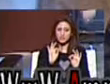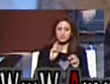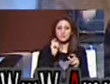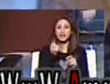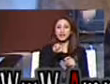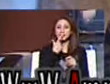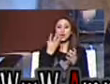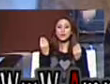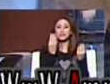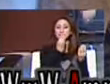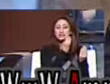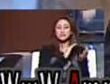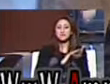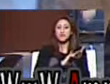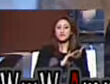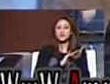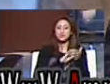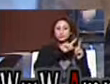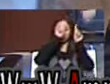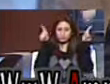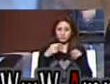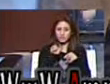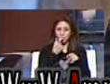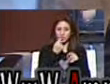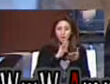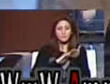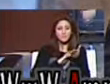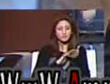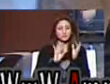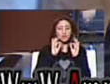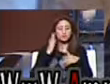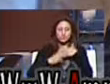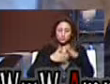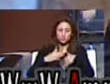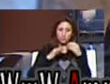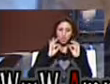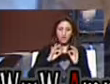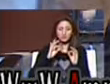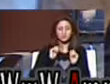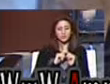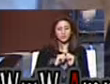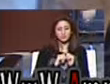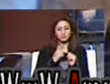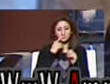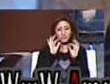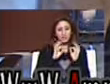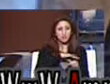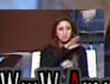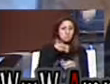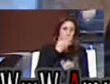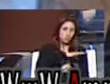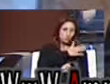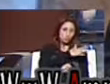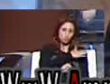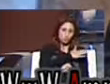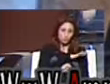دواء كبيره موجوده في الاسواق. السادة المسؤولين المحترمين عليهم يتحركوا بسرعة مش هننتظر لما المرضى يموتوا